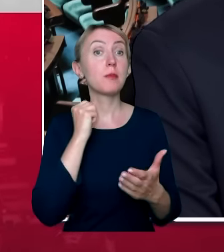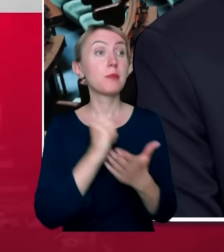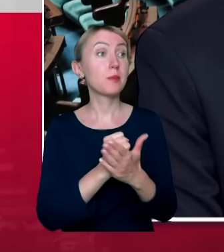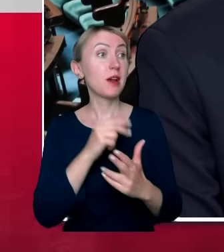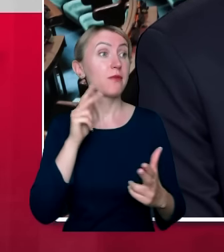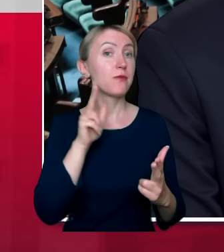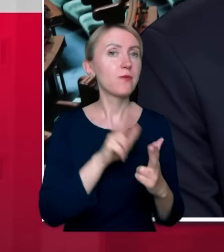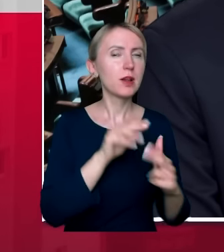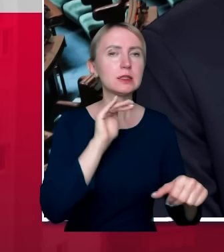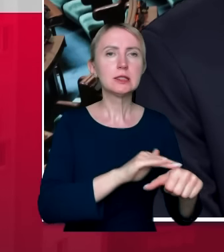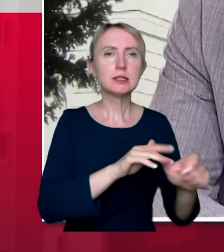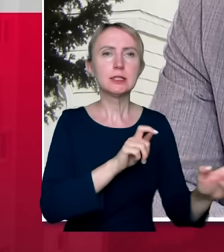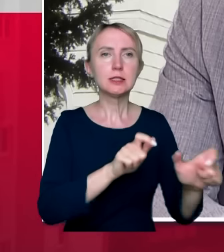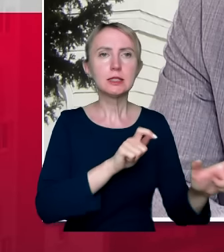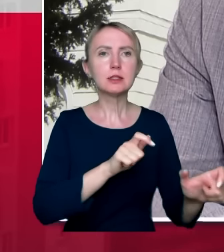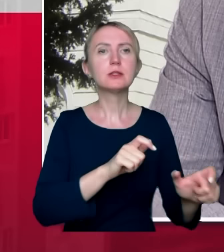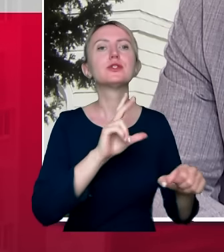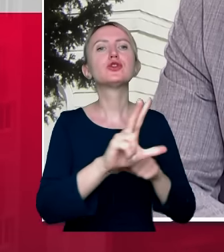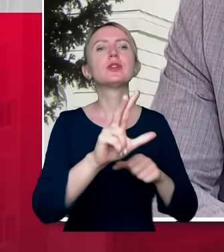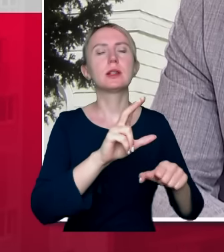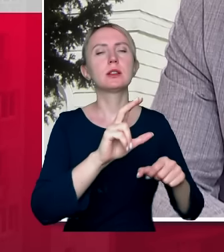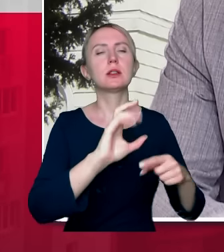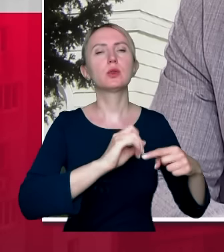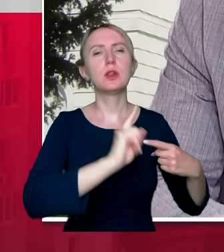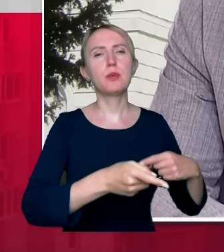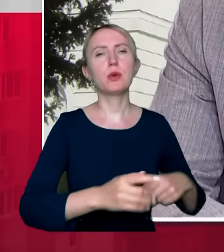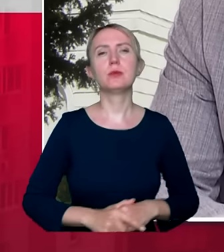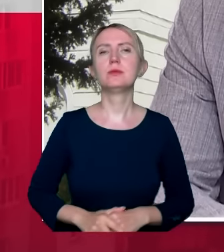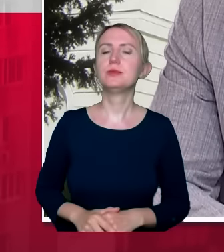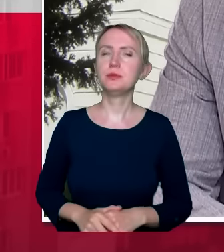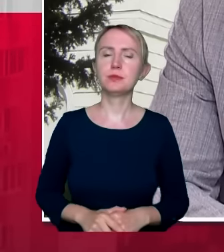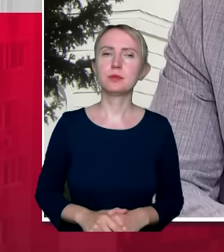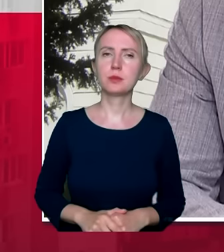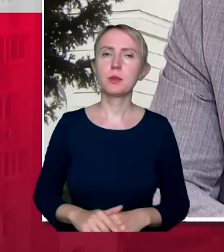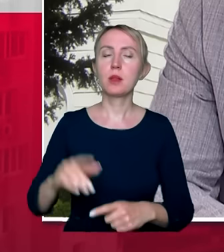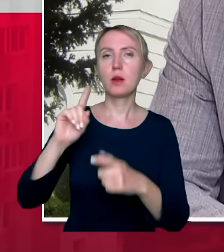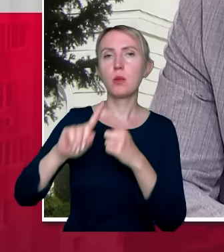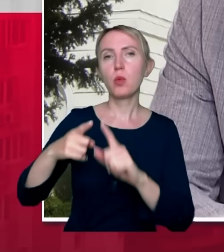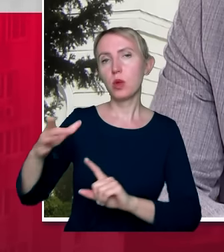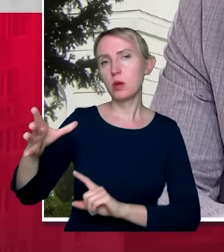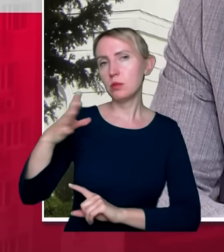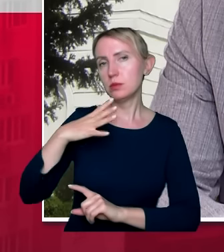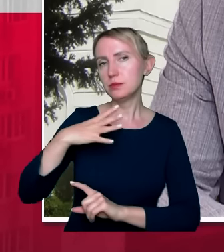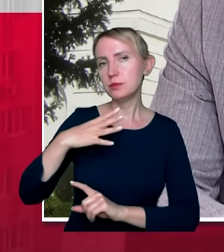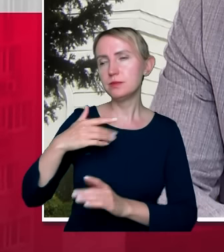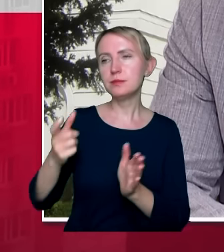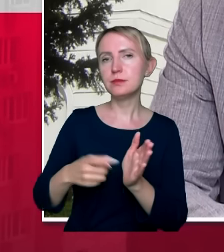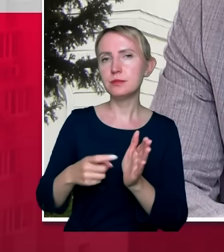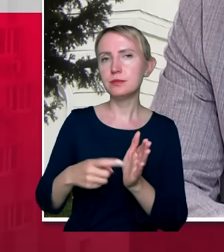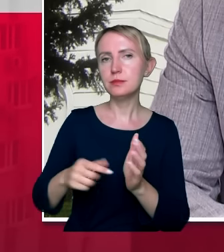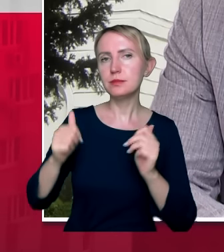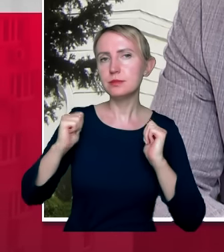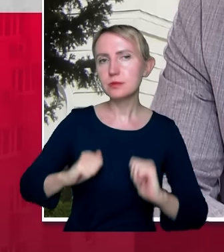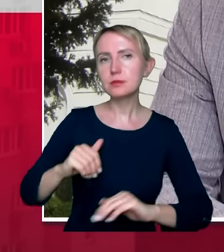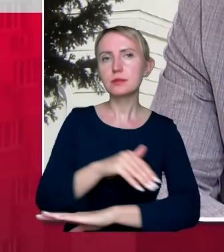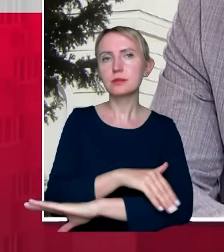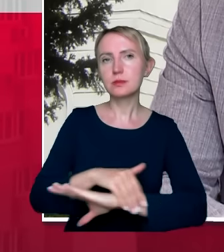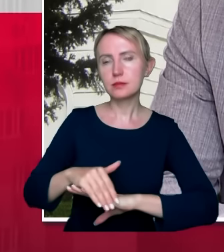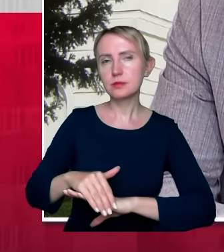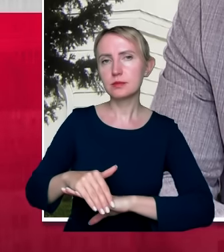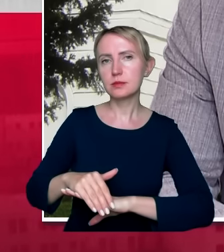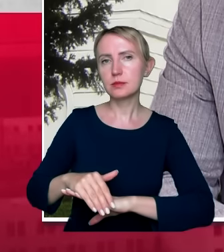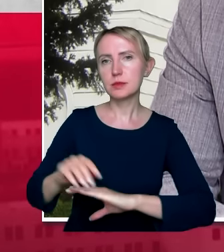po 13 grudnia. Ale i taka jest praktyka. Ale polityczny był taki, że oczekiwano spokoju na granicy przez